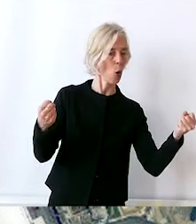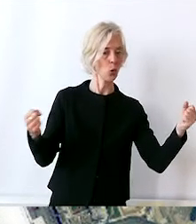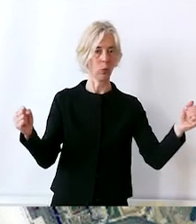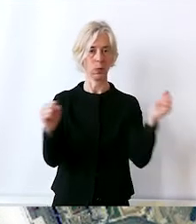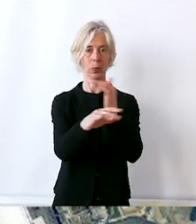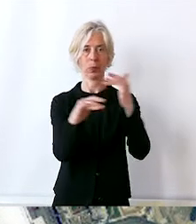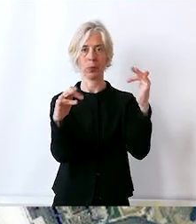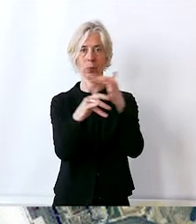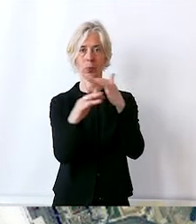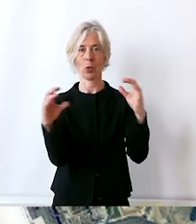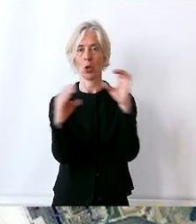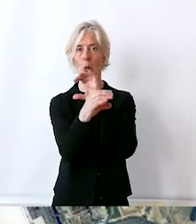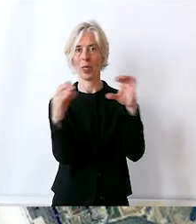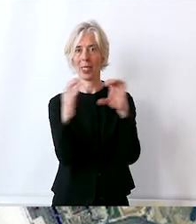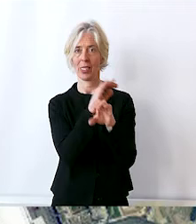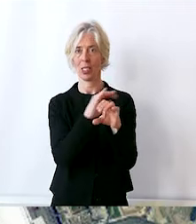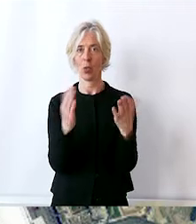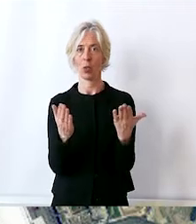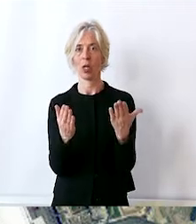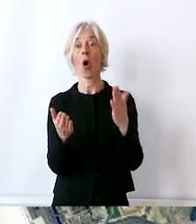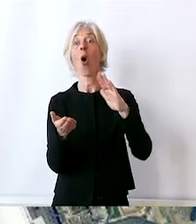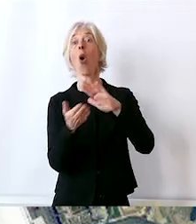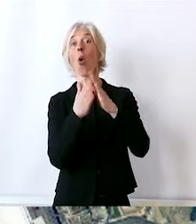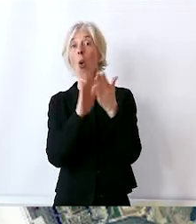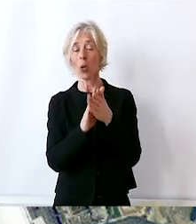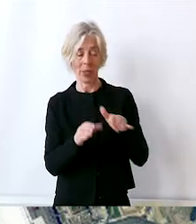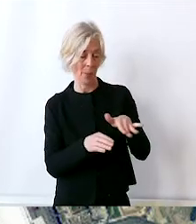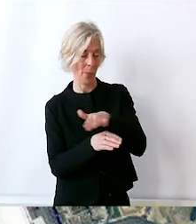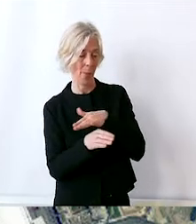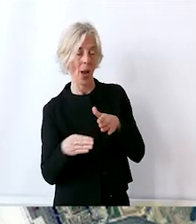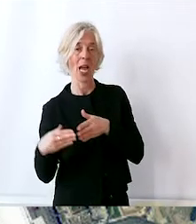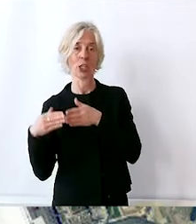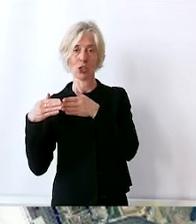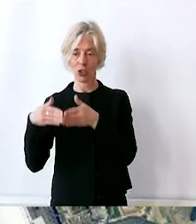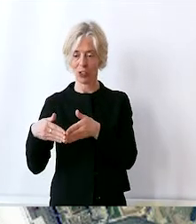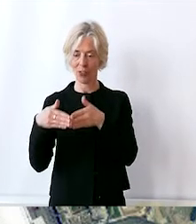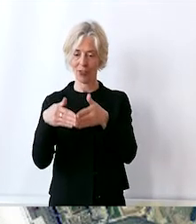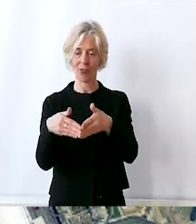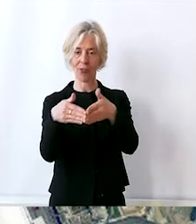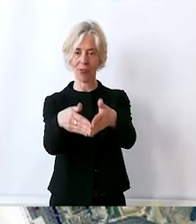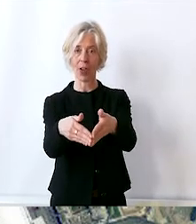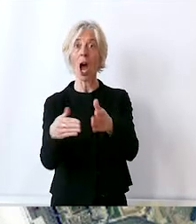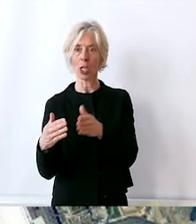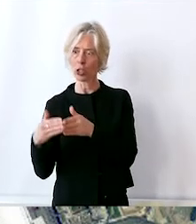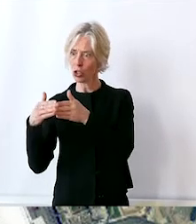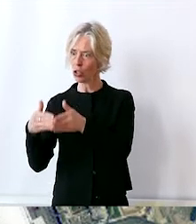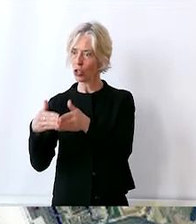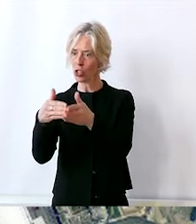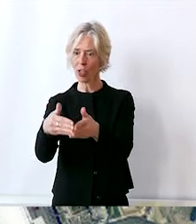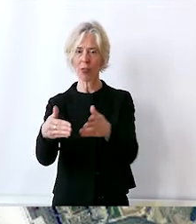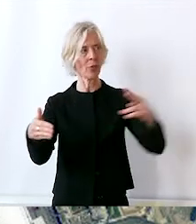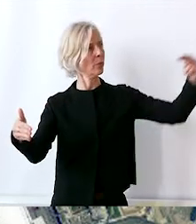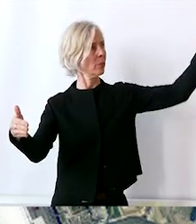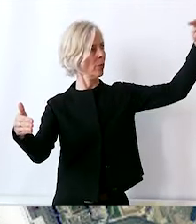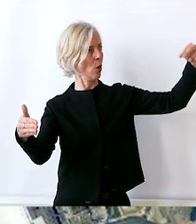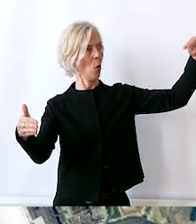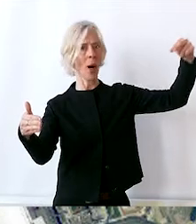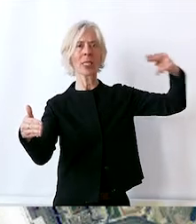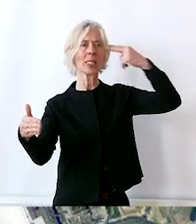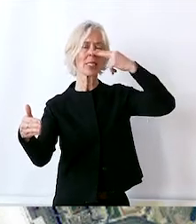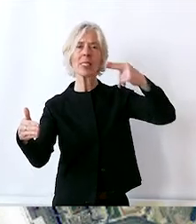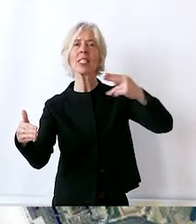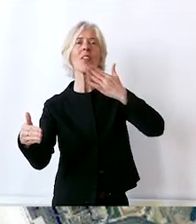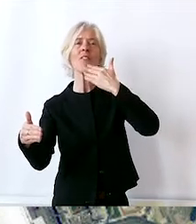man von oben Strömungen schon frühzeitig erkennt oder weiß, wo welche Wasserdichten unterschiedlich sind, dann kann man